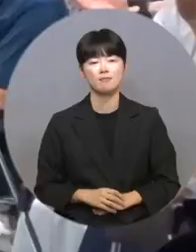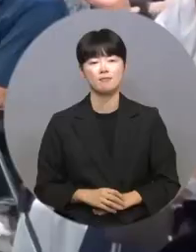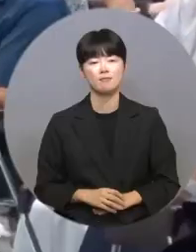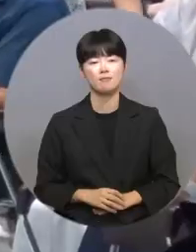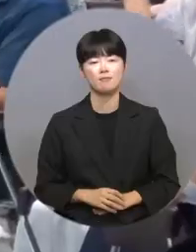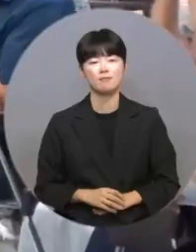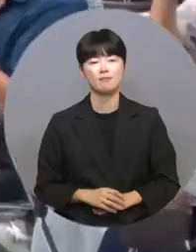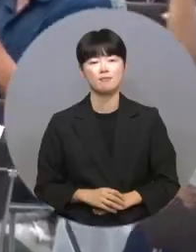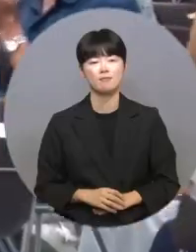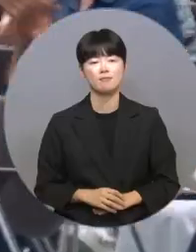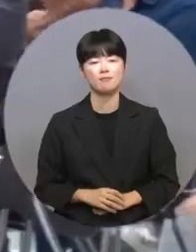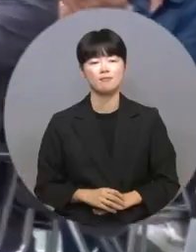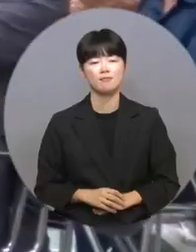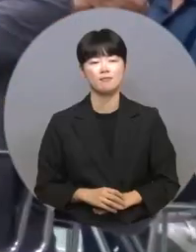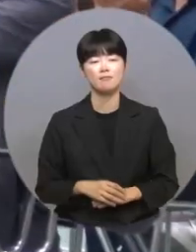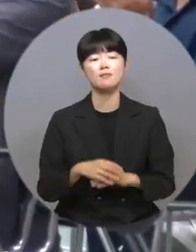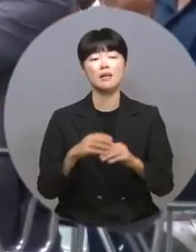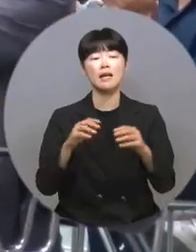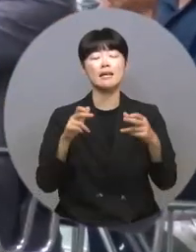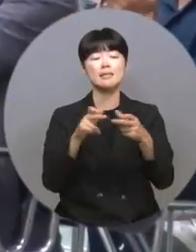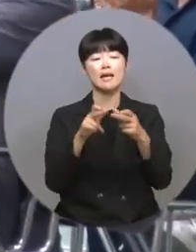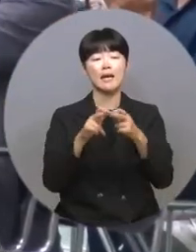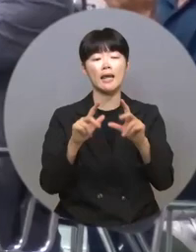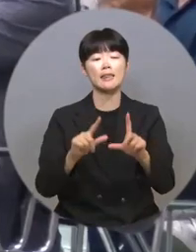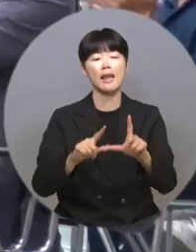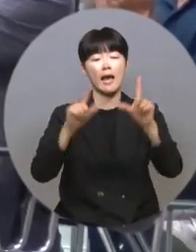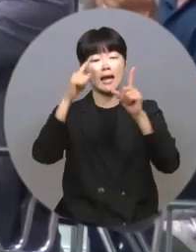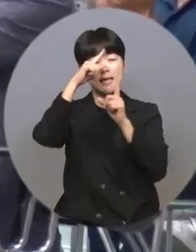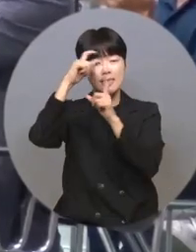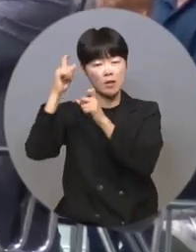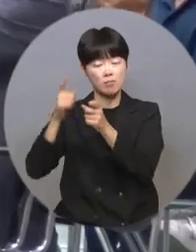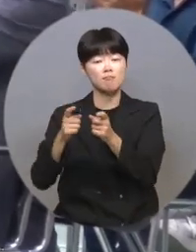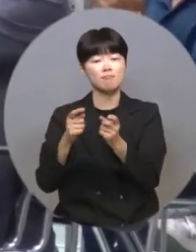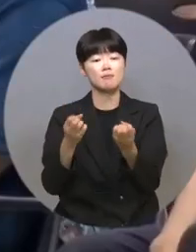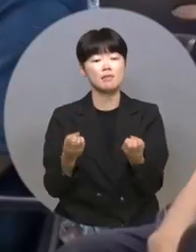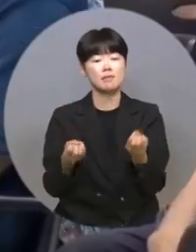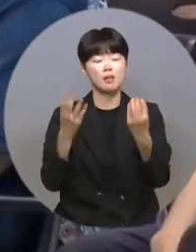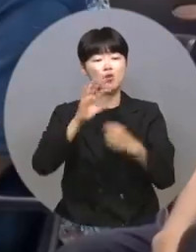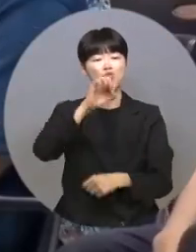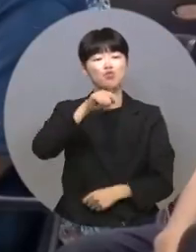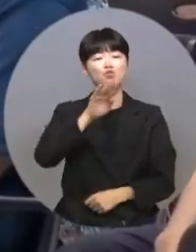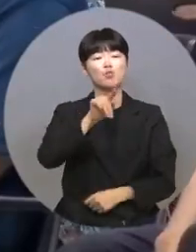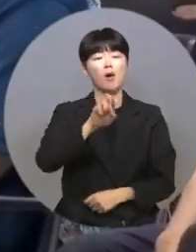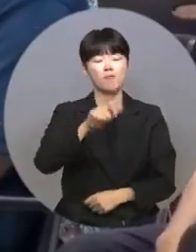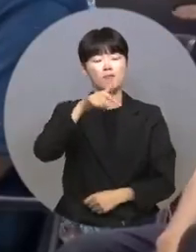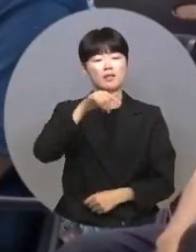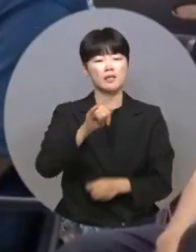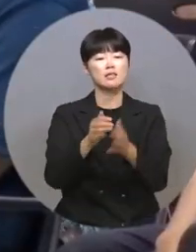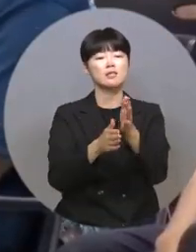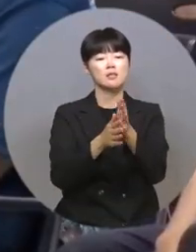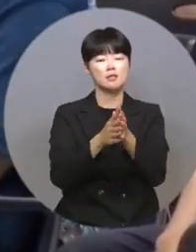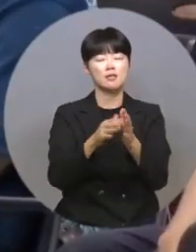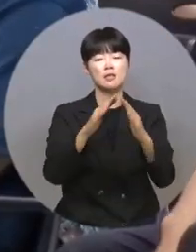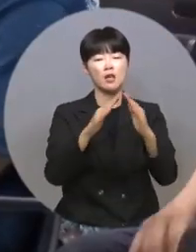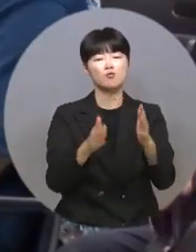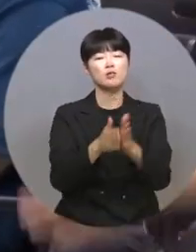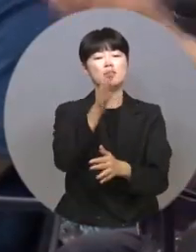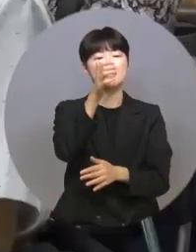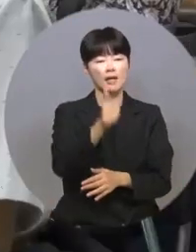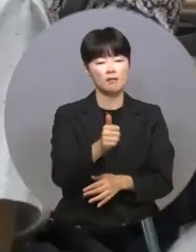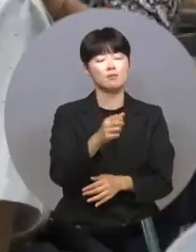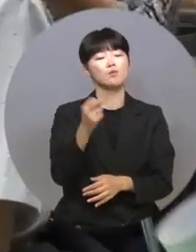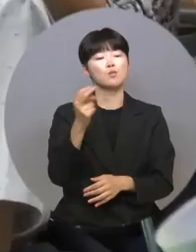합니다. 이날 장애인의 날 기념식에는 우범기 전주시장, 노창욱 전주시